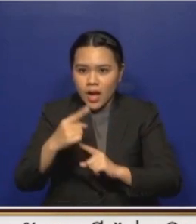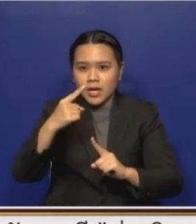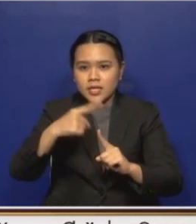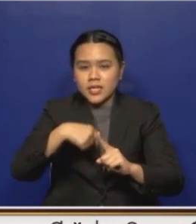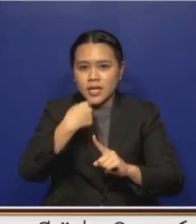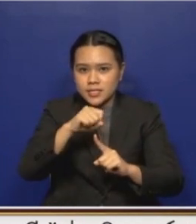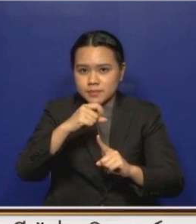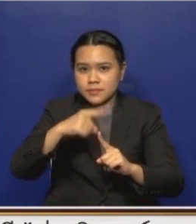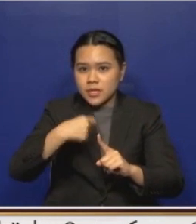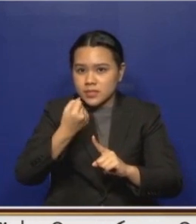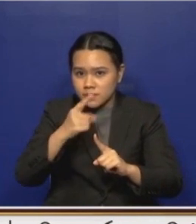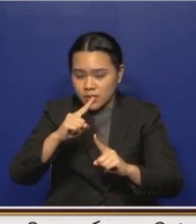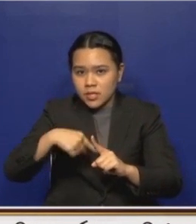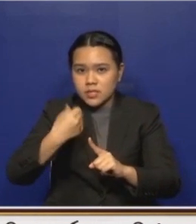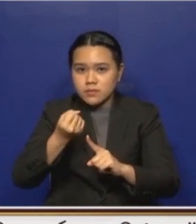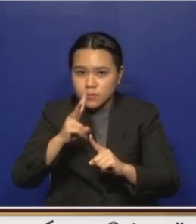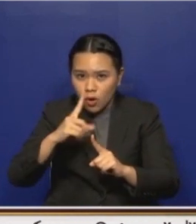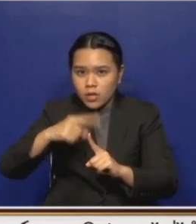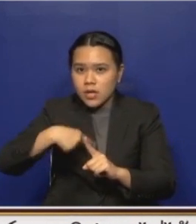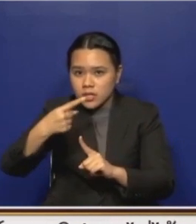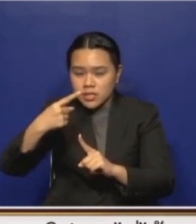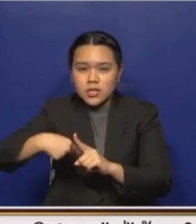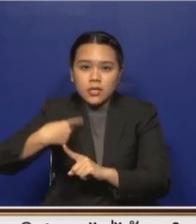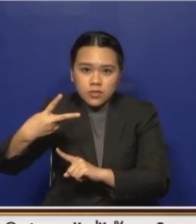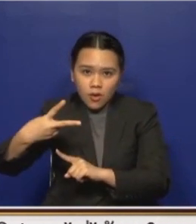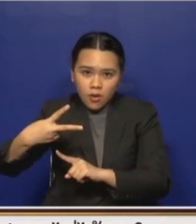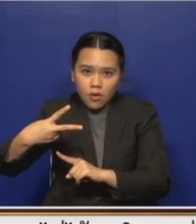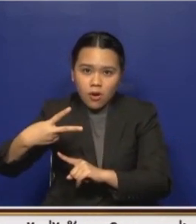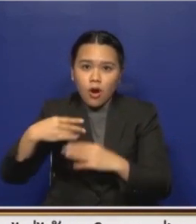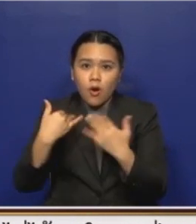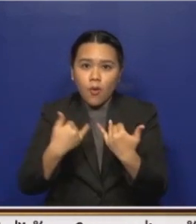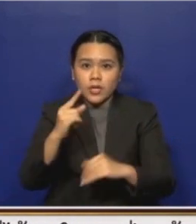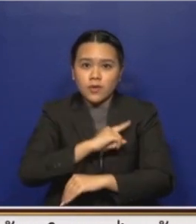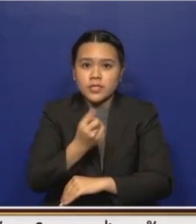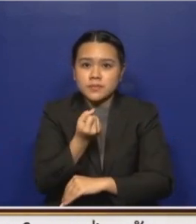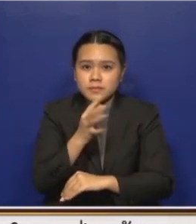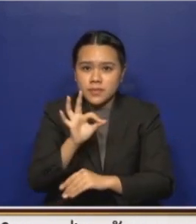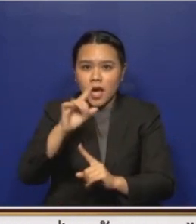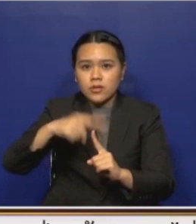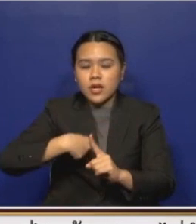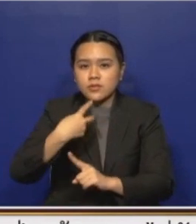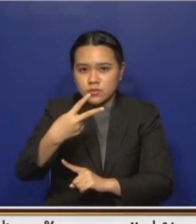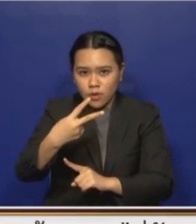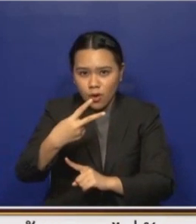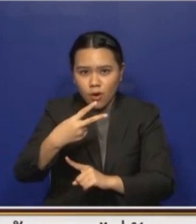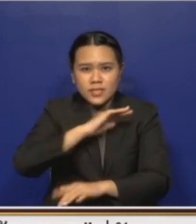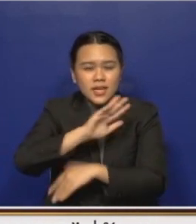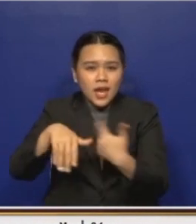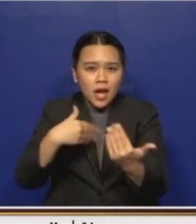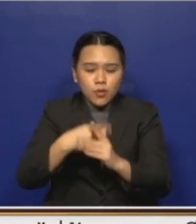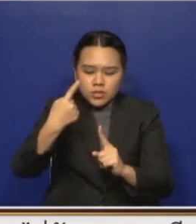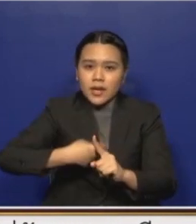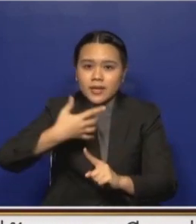ล้านแต่ตัวเลขที่ประกาศออกมาโดยสำนักงบประมาณน่าจะอยู่